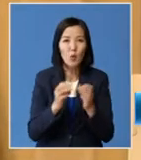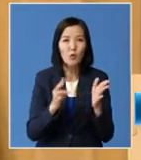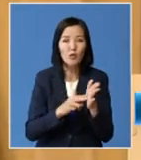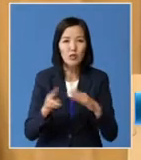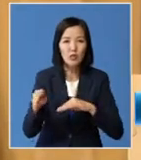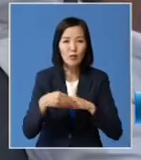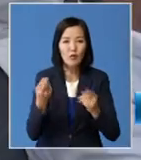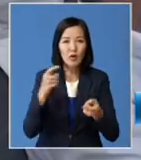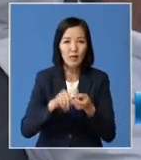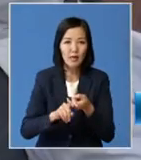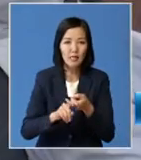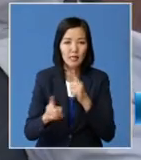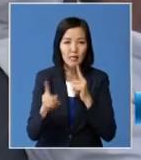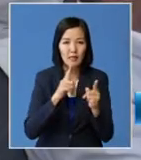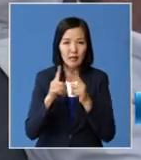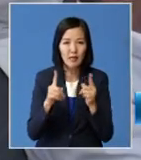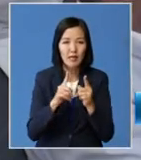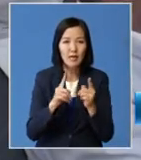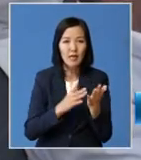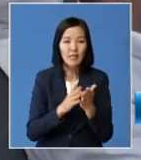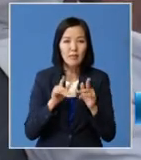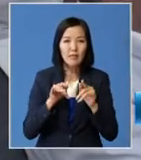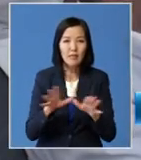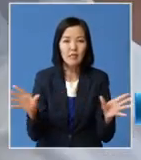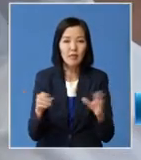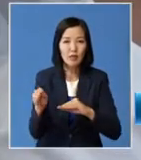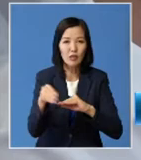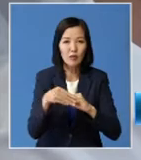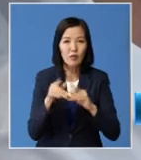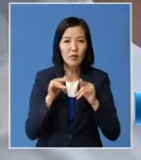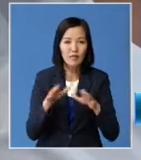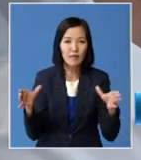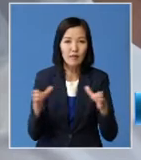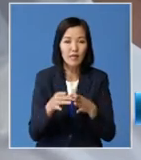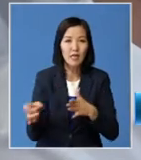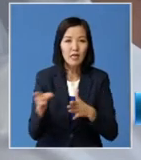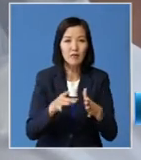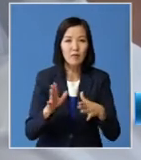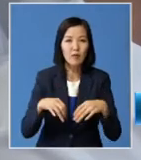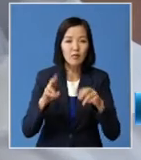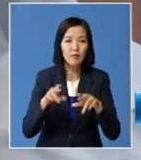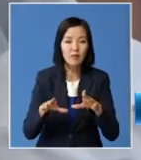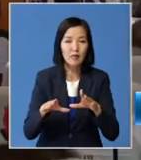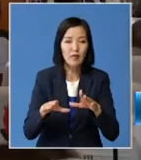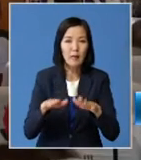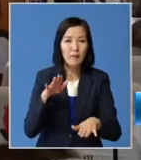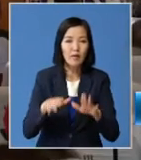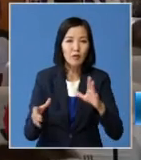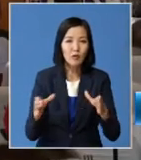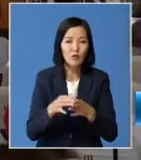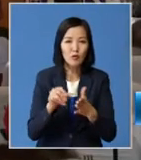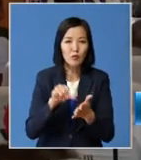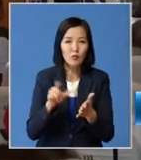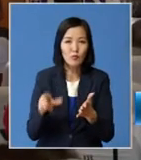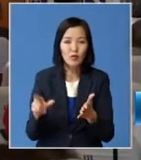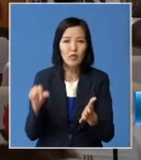байланысты. Басқосуға мемлекет қызметшілері және сыбайлас жемқорлыққа қарсы іс-қимыл агенттігі жанындағы республикалық арнайы мониторинг тобының мүшелері де